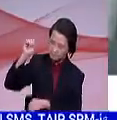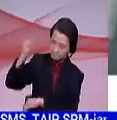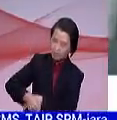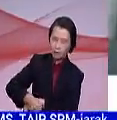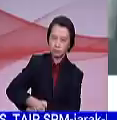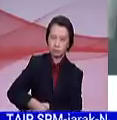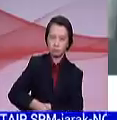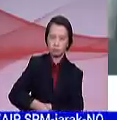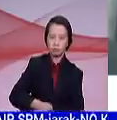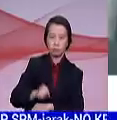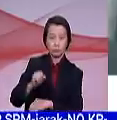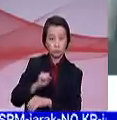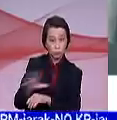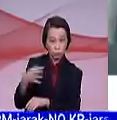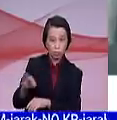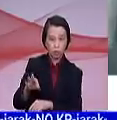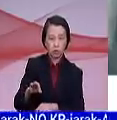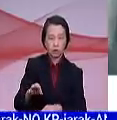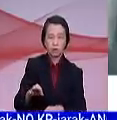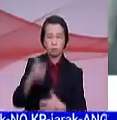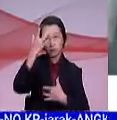sakit dia. Dan aku tak ready lagi